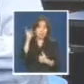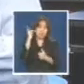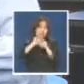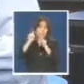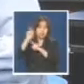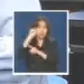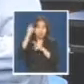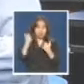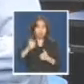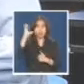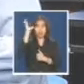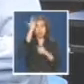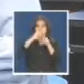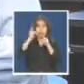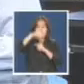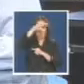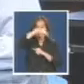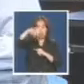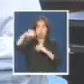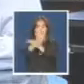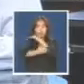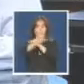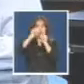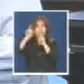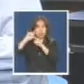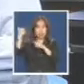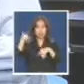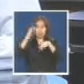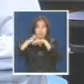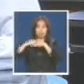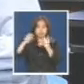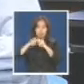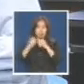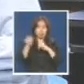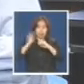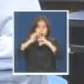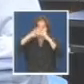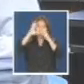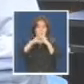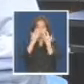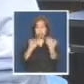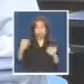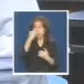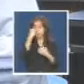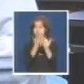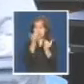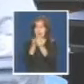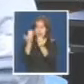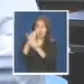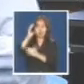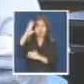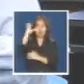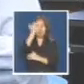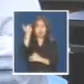าในโลกนั้นองค์กรระหว่างประเทศต่างๆก็ได้เตือนถึงสภาพปัญหาที่รุนแรงขึ้นในเรื่องของราคาอาหารที่เพิ่มสูงขึ้นในโลกน